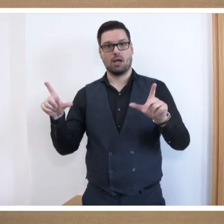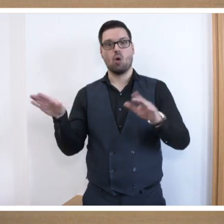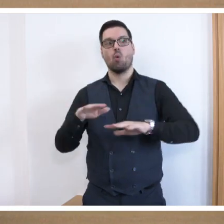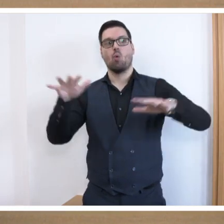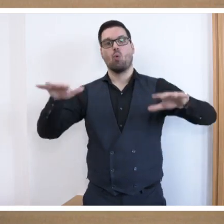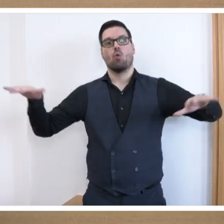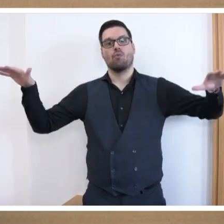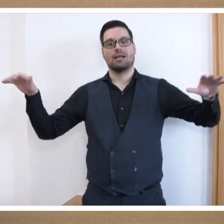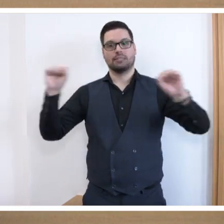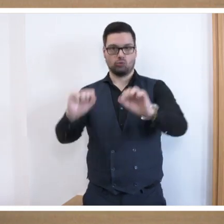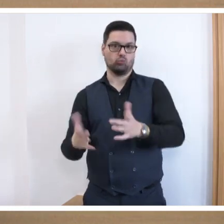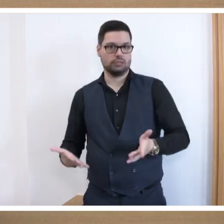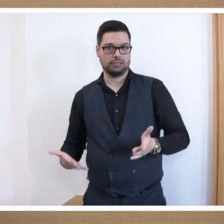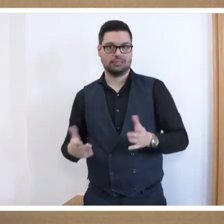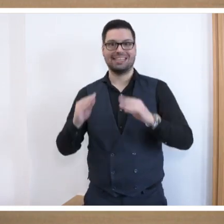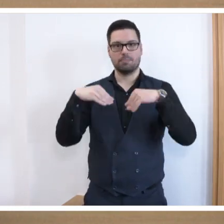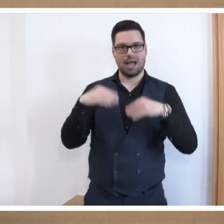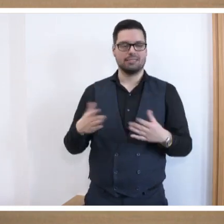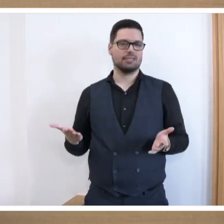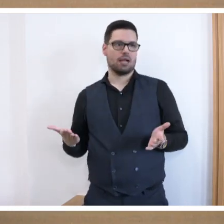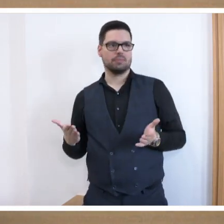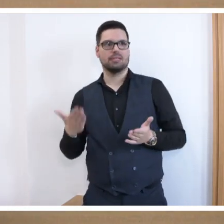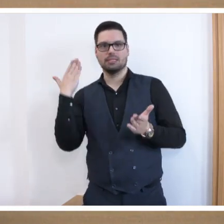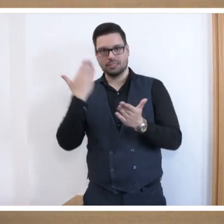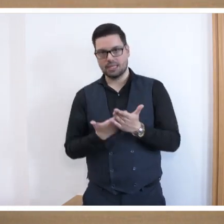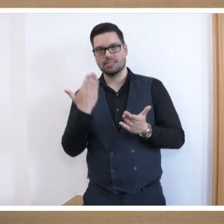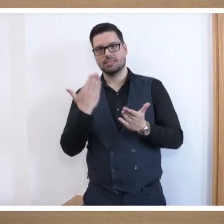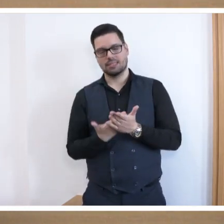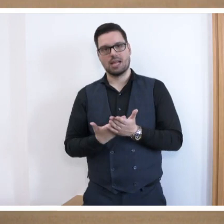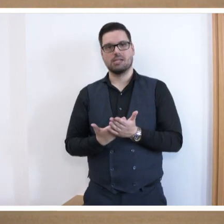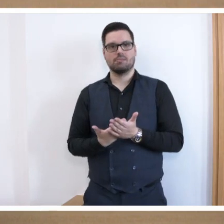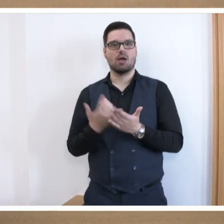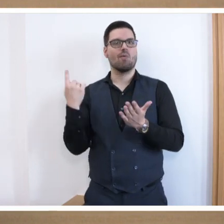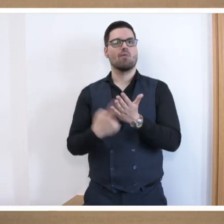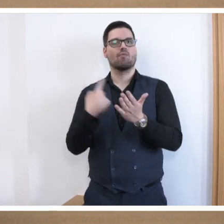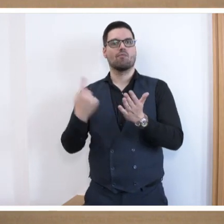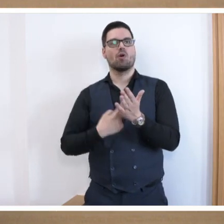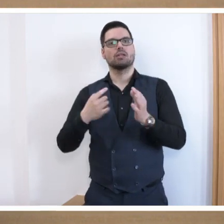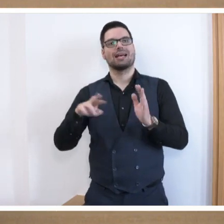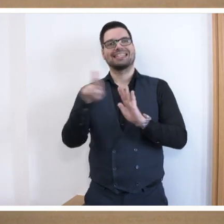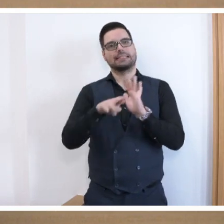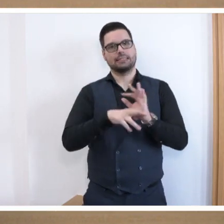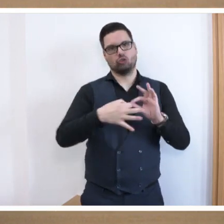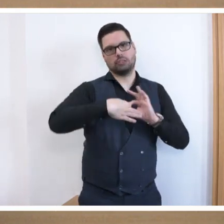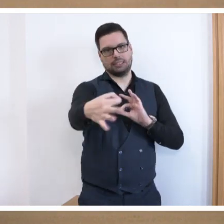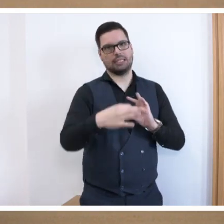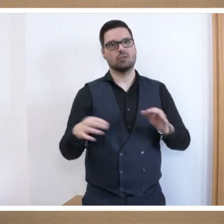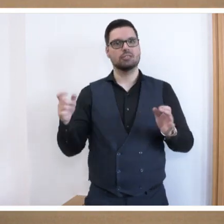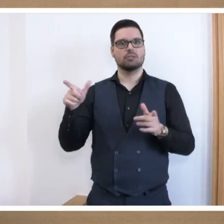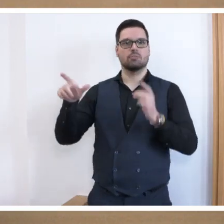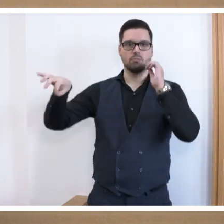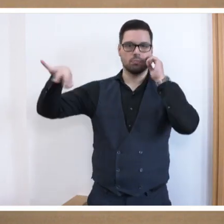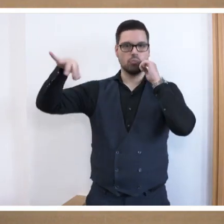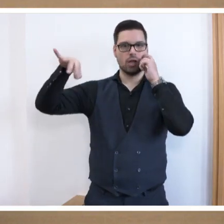der Einstieg in ganz konkrete Maßnahmen. Deshalb sollten die aktuellen Förderrichtlinien angepasst werden. Aus dem Kreis der Bürgermeisterinnen